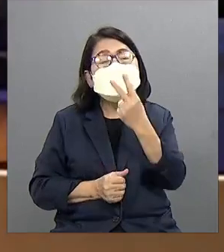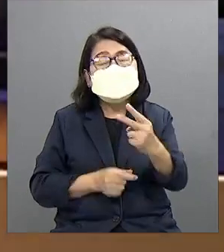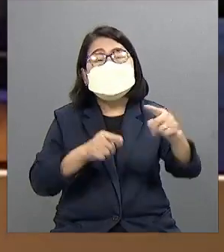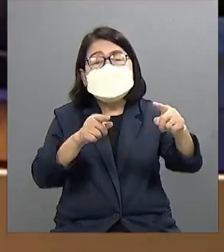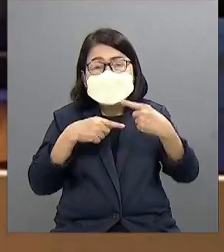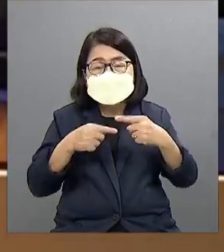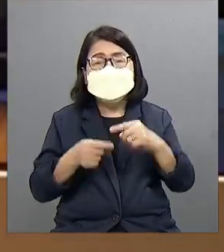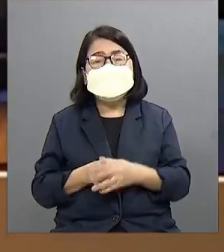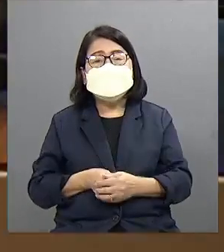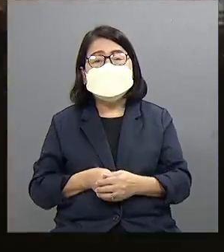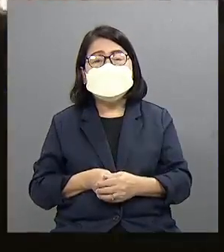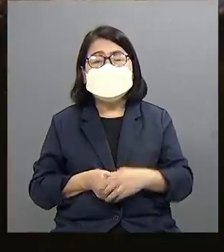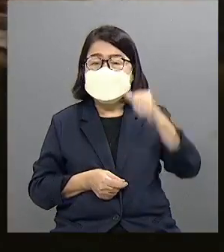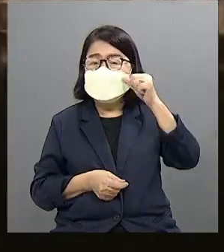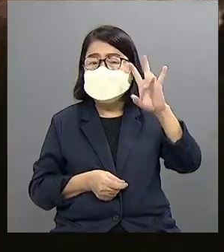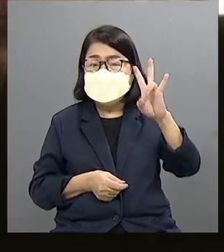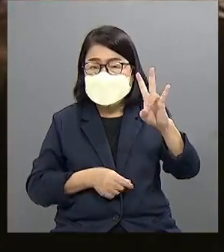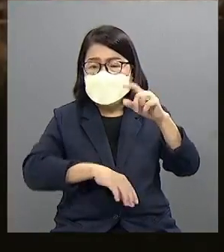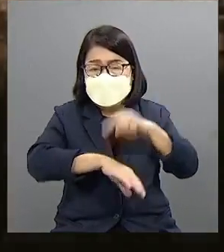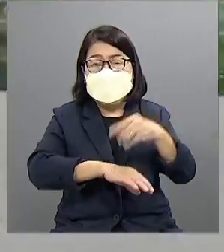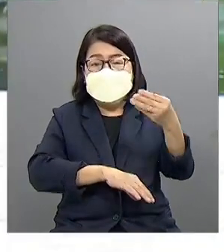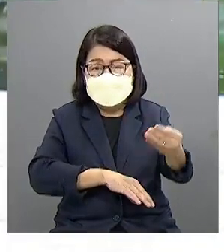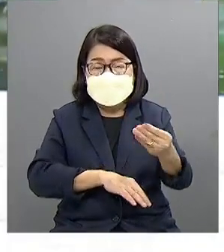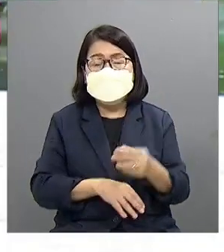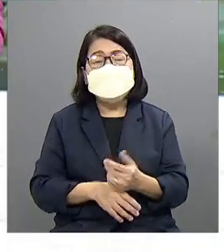ผู้ประกอบการนะคะเดี๋ยวก็ว่ากันไปตามกฎหมายนะ